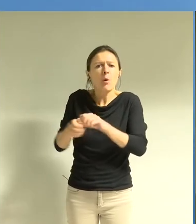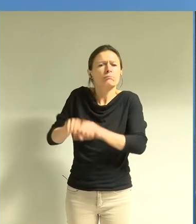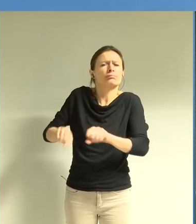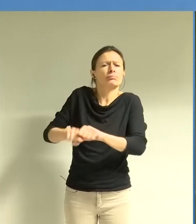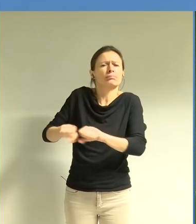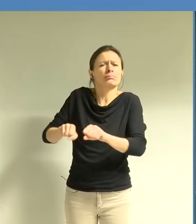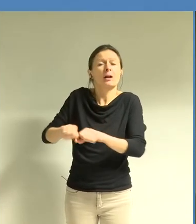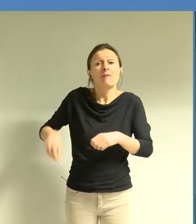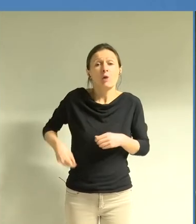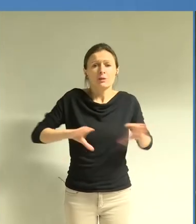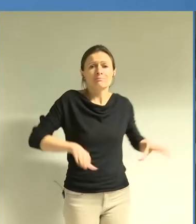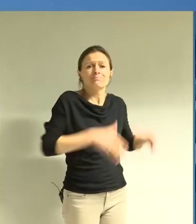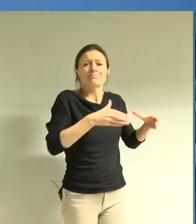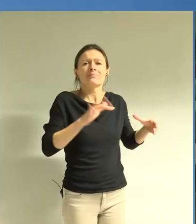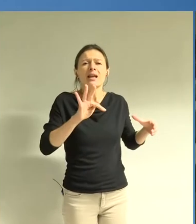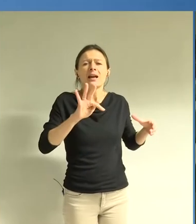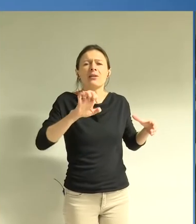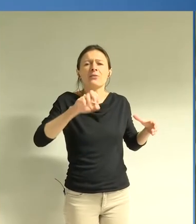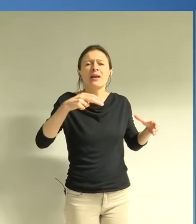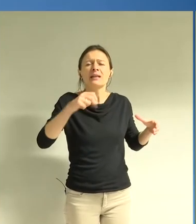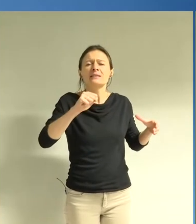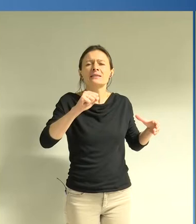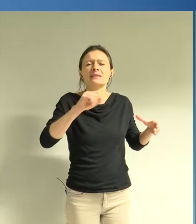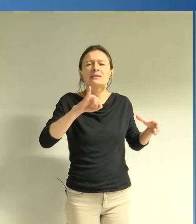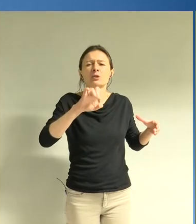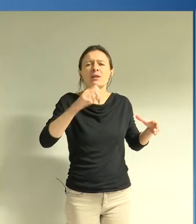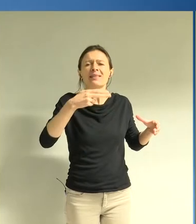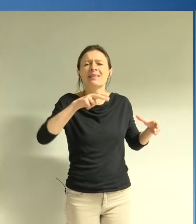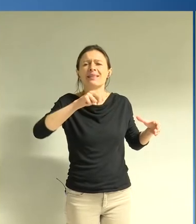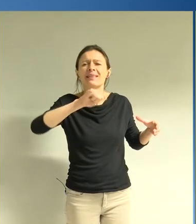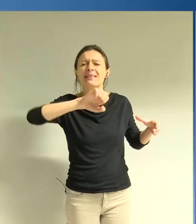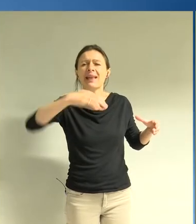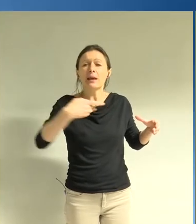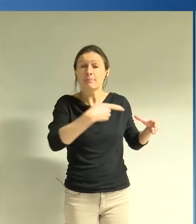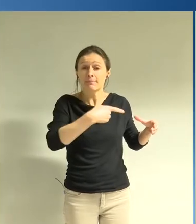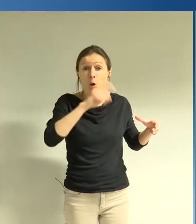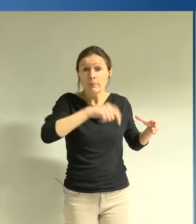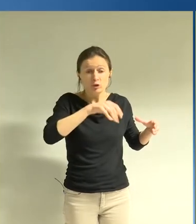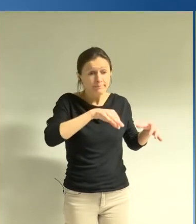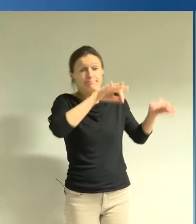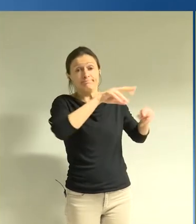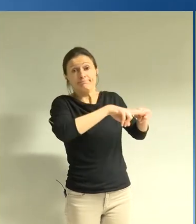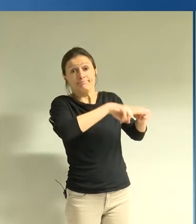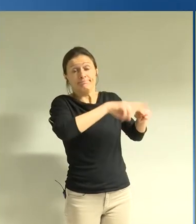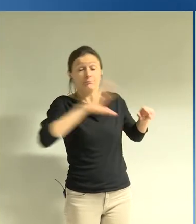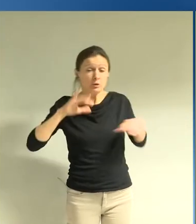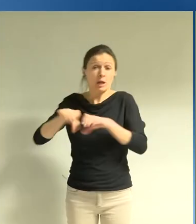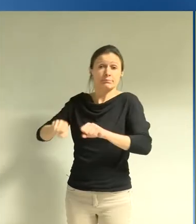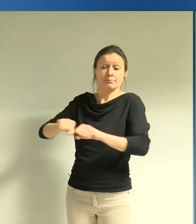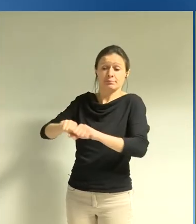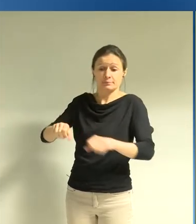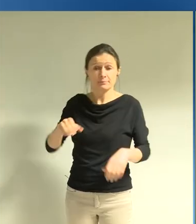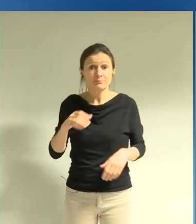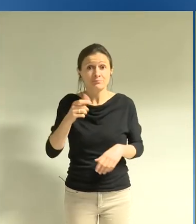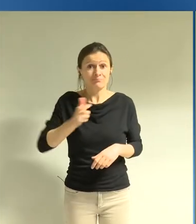fessenheim merci vous l'a malheureusement vous savez il ya 14 réacteurs à l'arrêt en ce